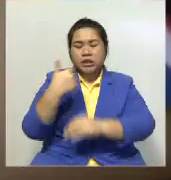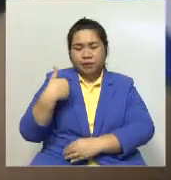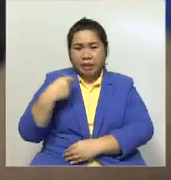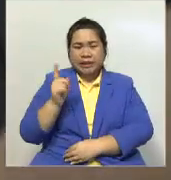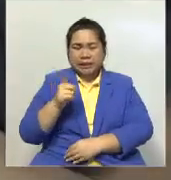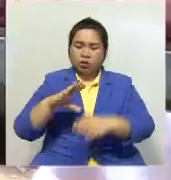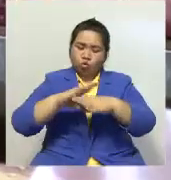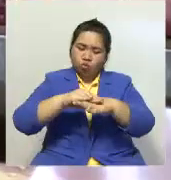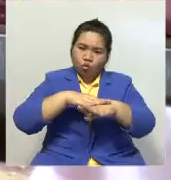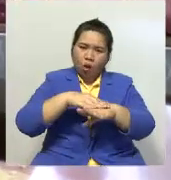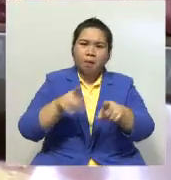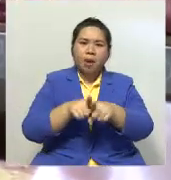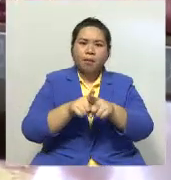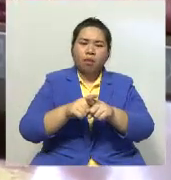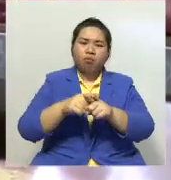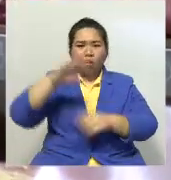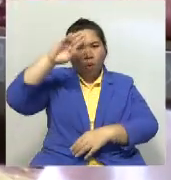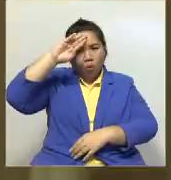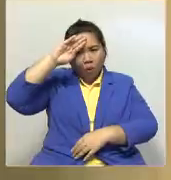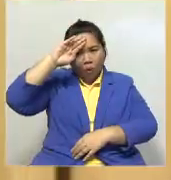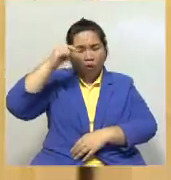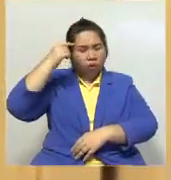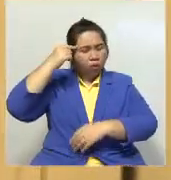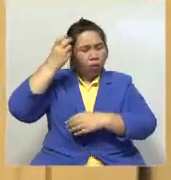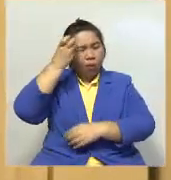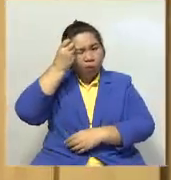รักษาแล้วก็นวดเพื่อผ่อนคลายค่ะทั้งรักษาไมเกรน